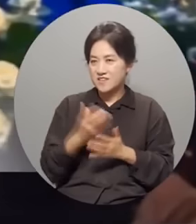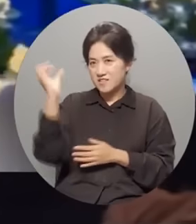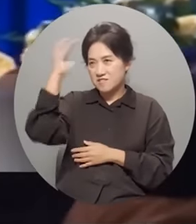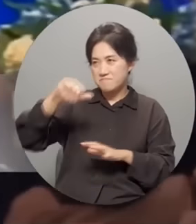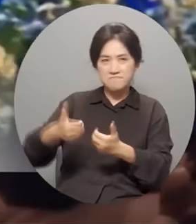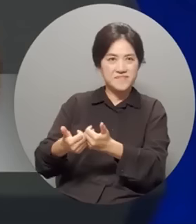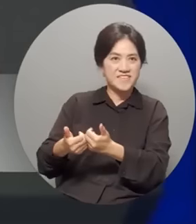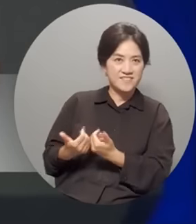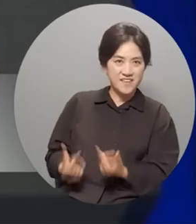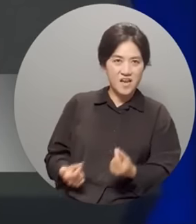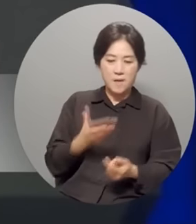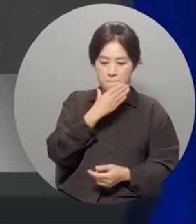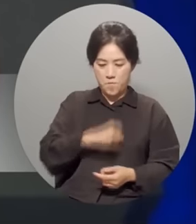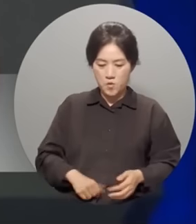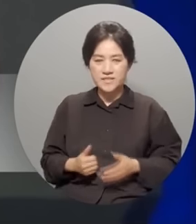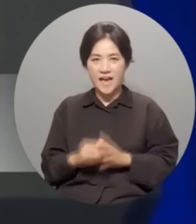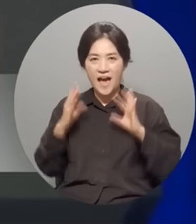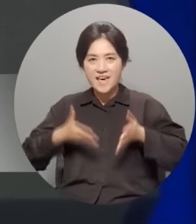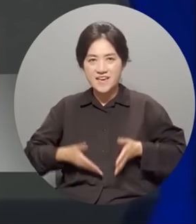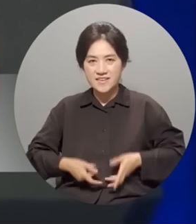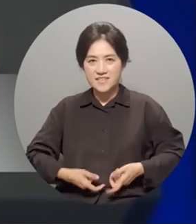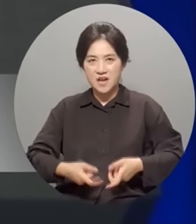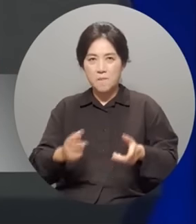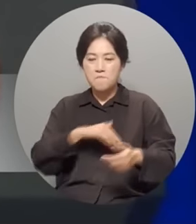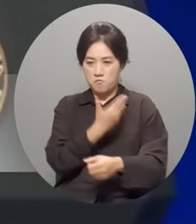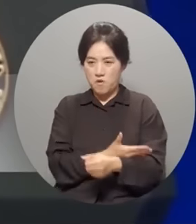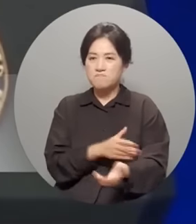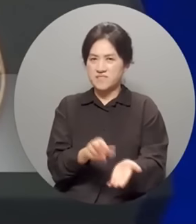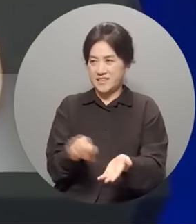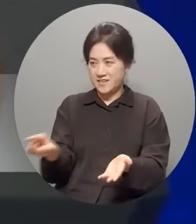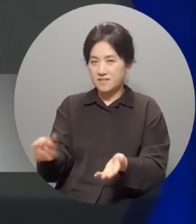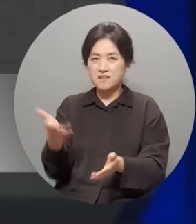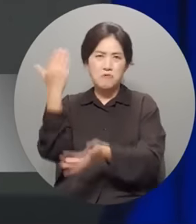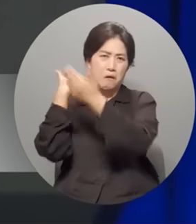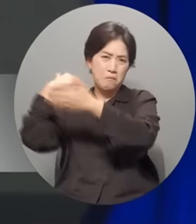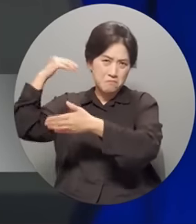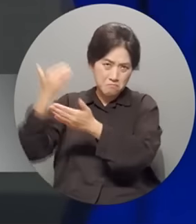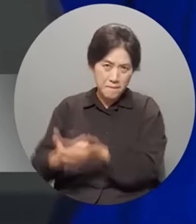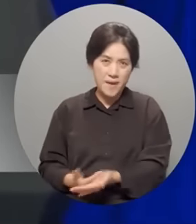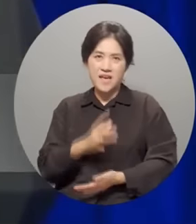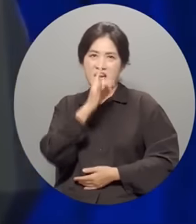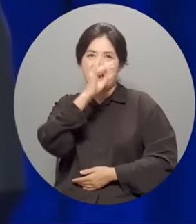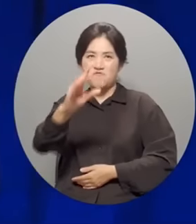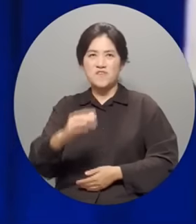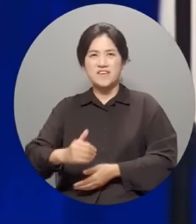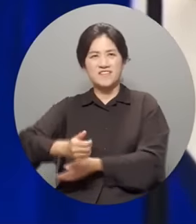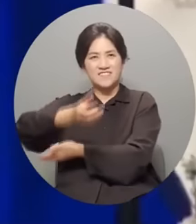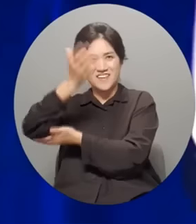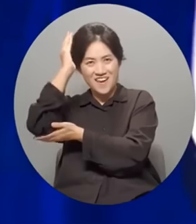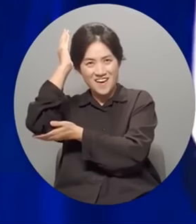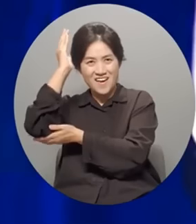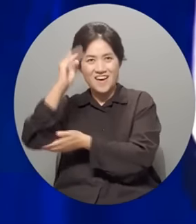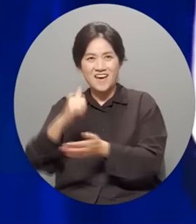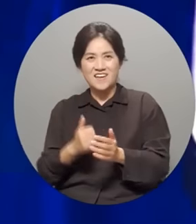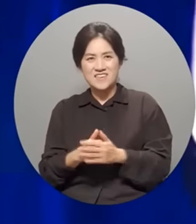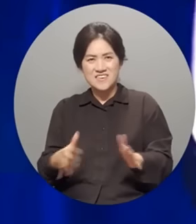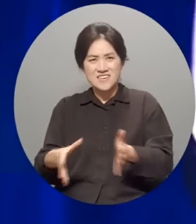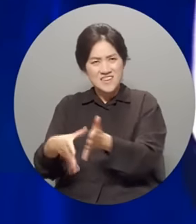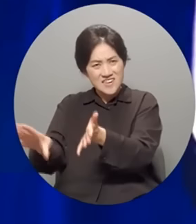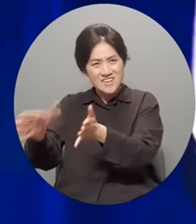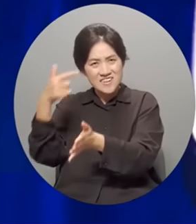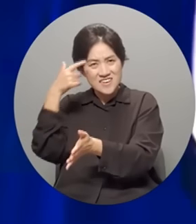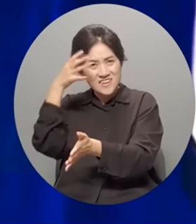세우며 복지와 낙태권 등의 문제를 제기했고 과거로 돌아가면 안 된다고 호소했습니다. These extremists want to take